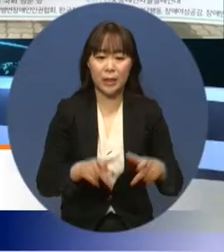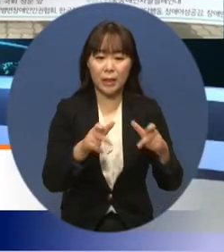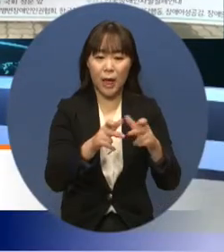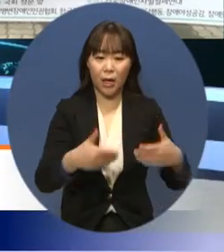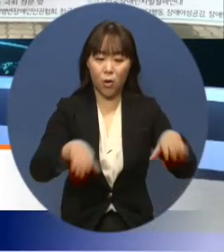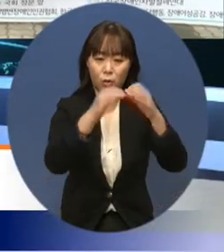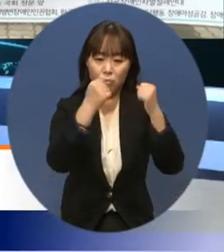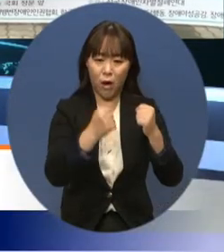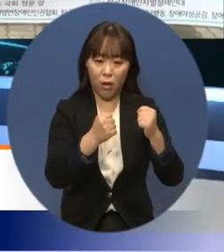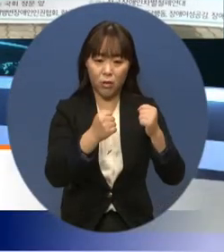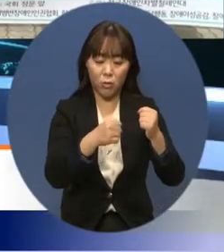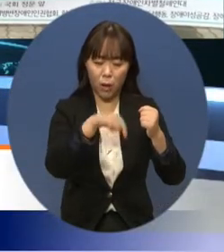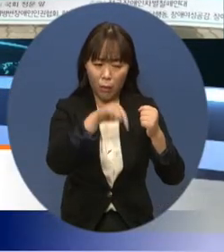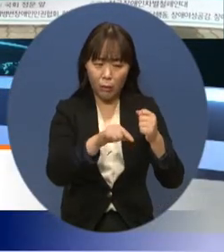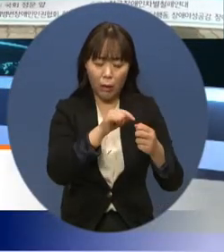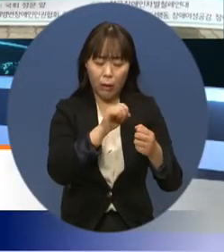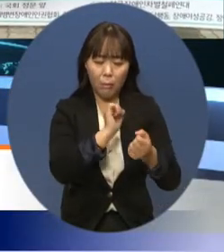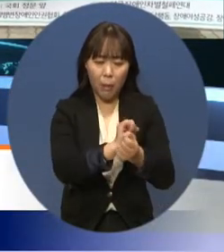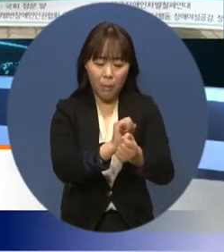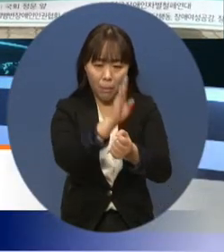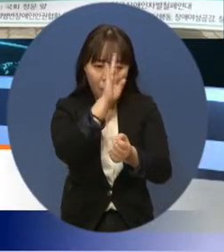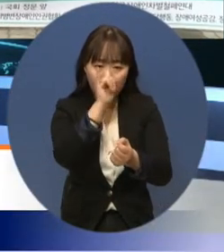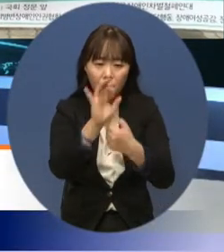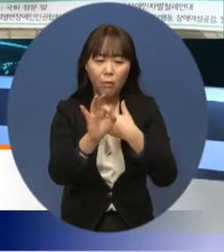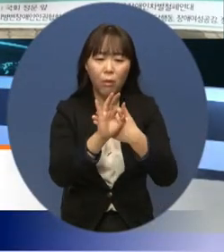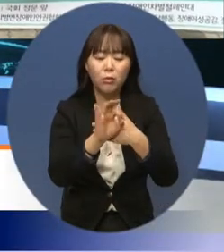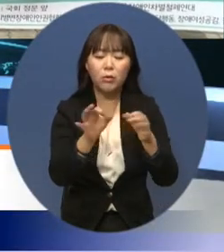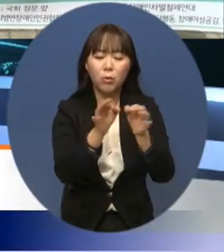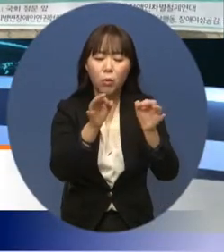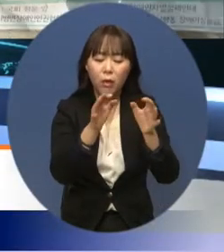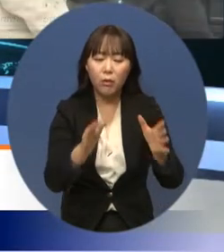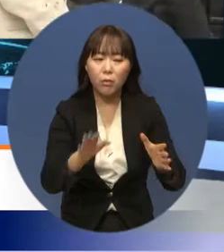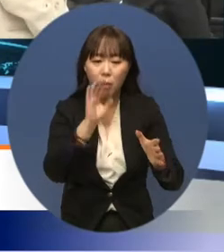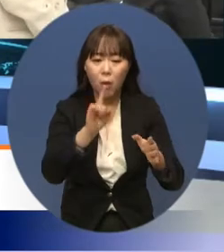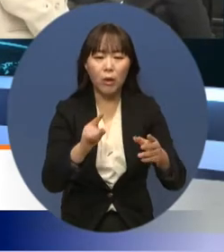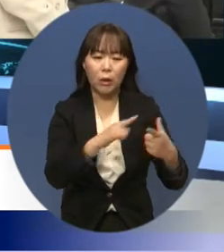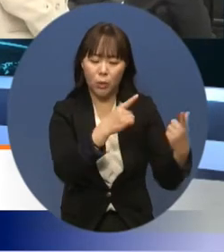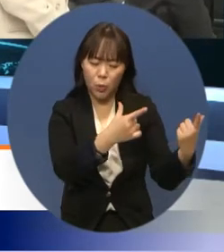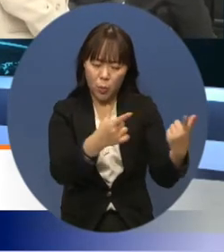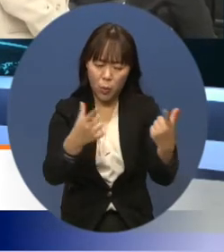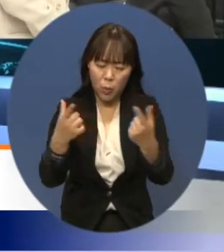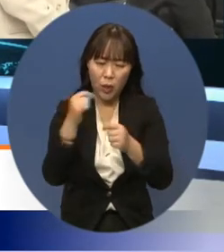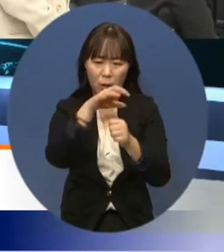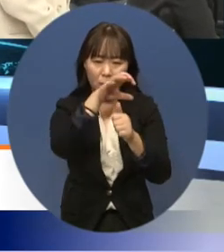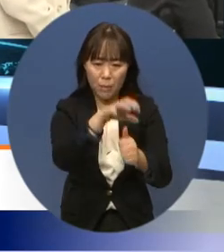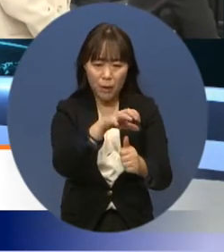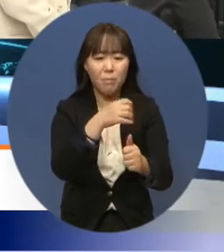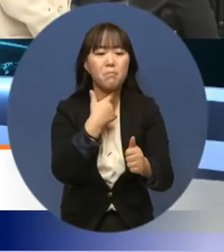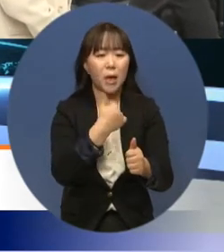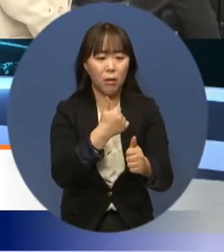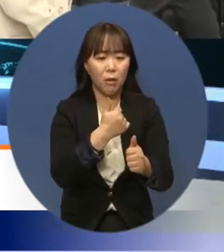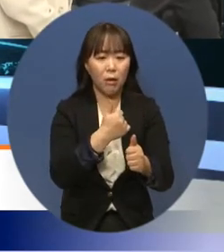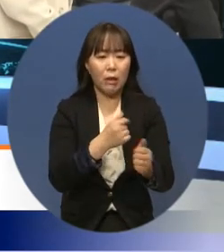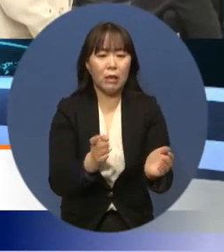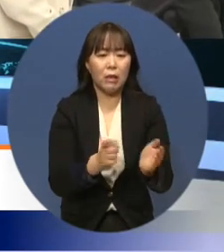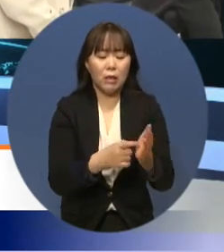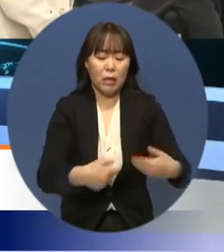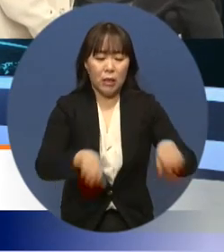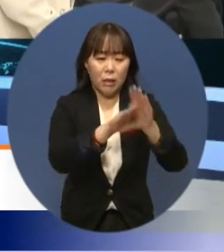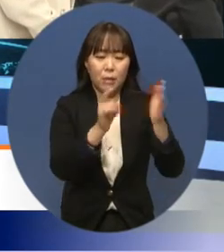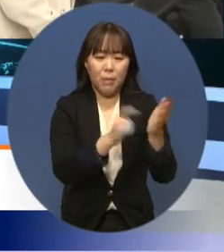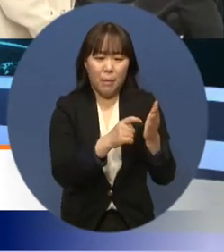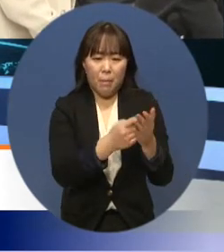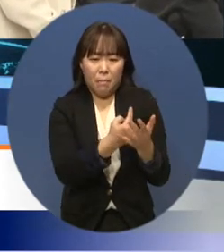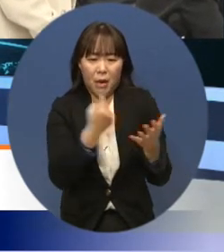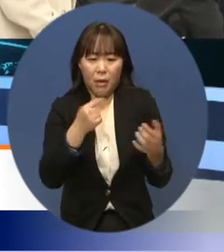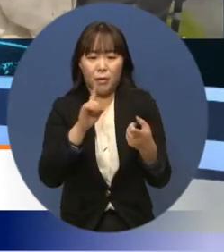장애인 거주시설에서 감염병이 발생하면 그동안은 동일 집단 격리 조치가 진행돼 왔는데요. 긴급 탈시설 지원에